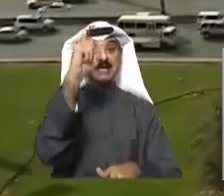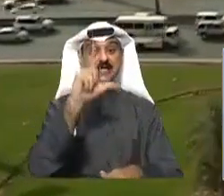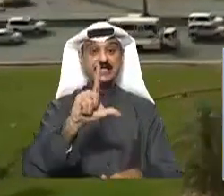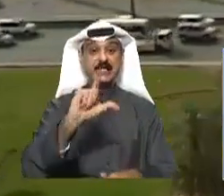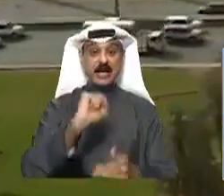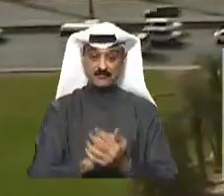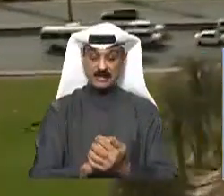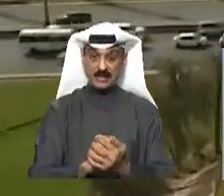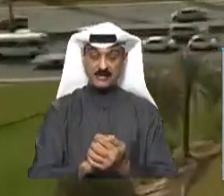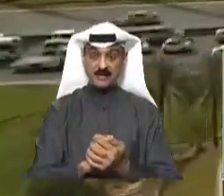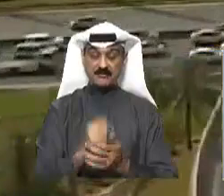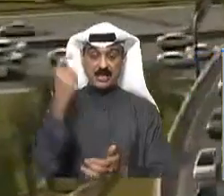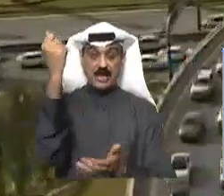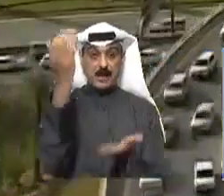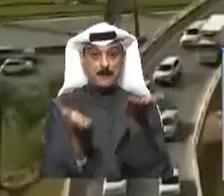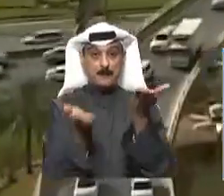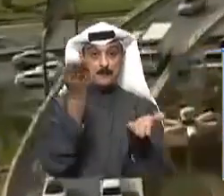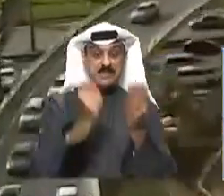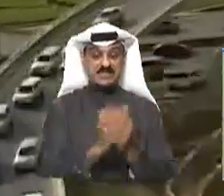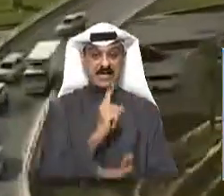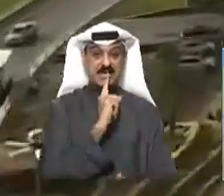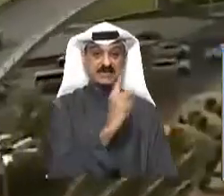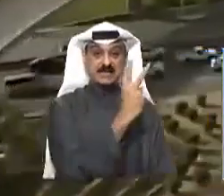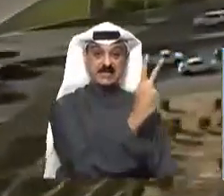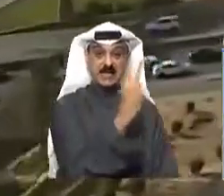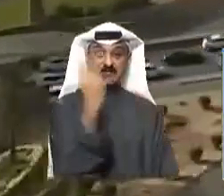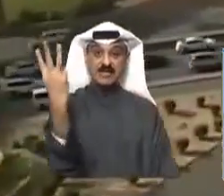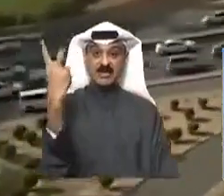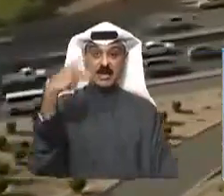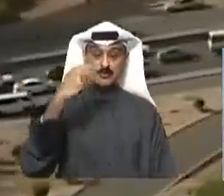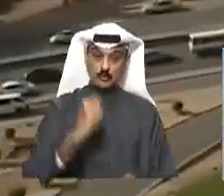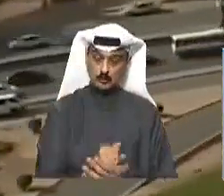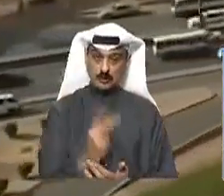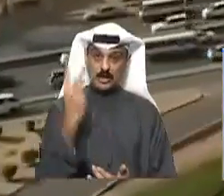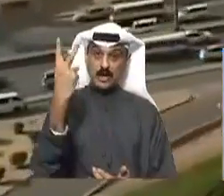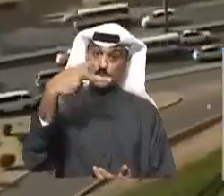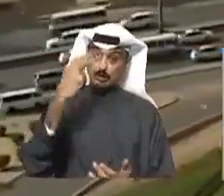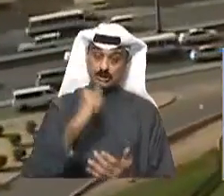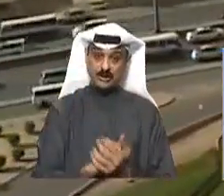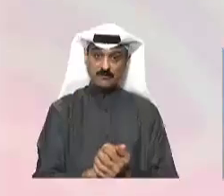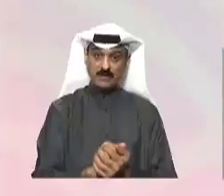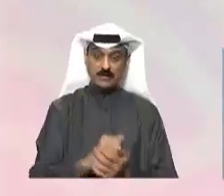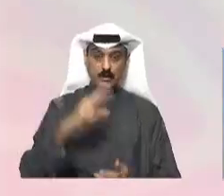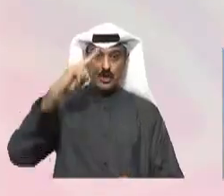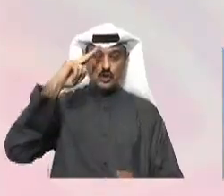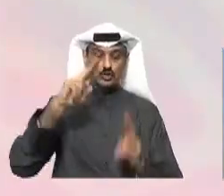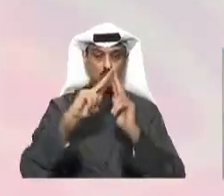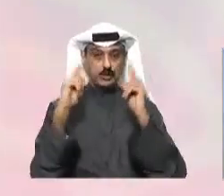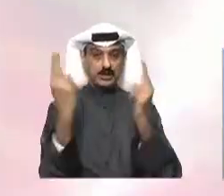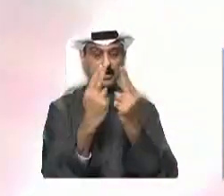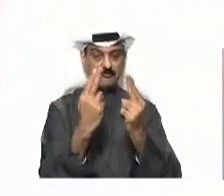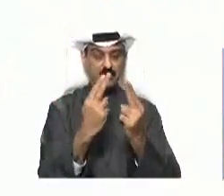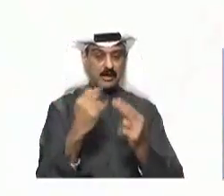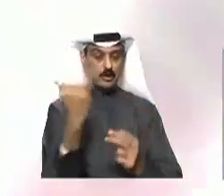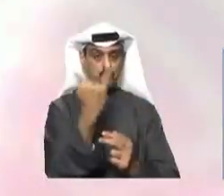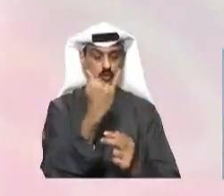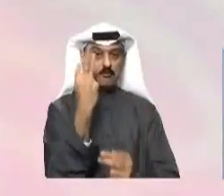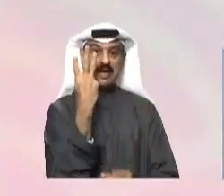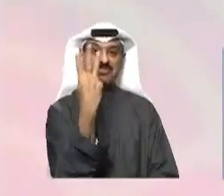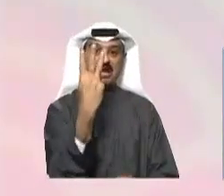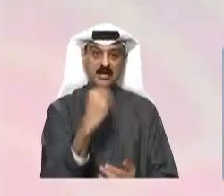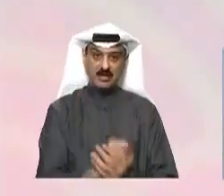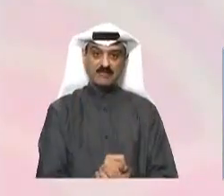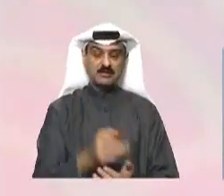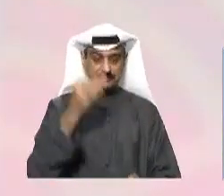العام المالي 2023، تحتضن المملكة العربية السعودية قمما تاريخية تؤكد عزمها